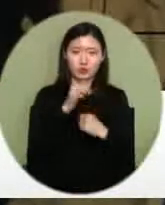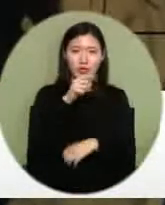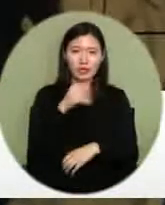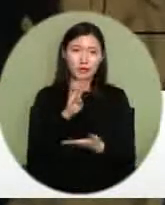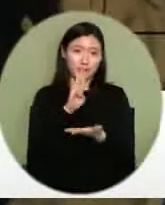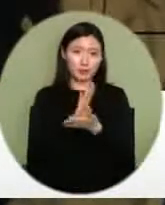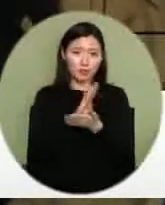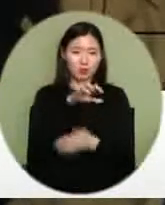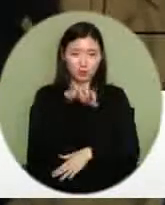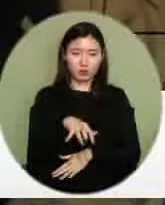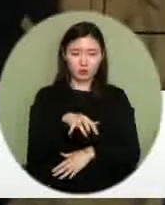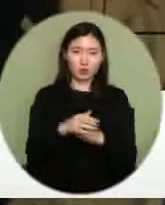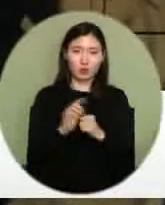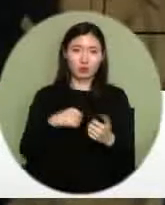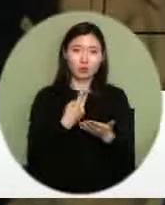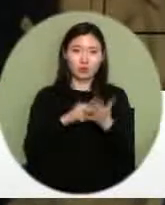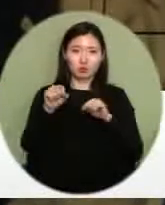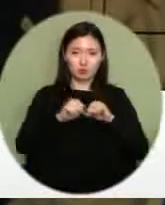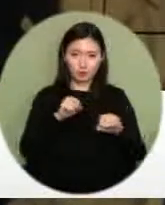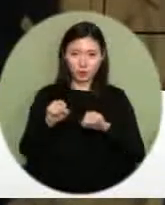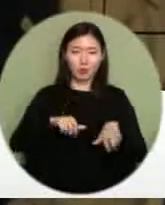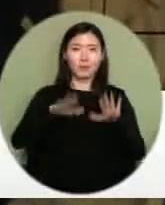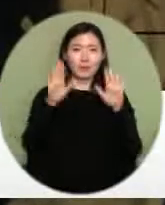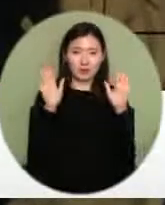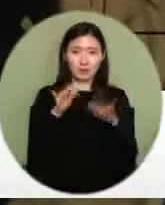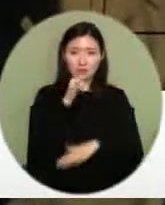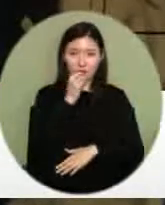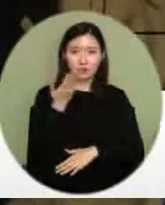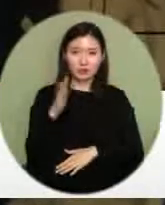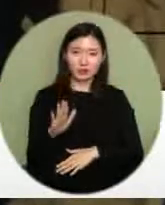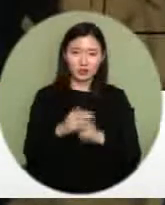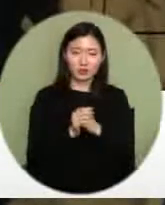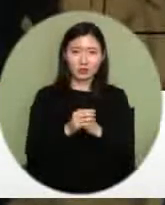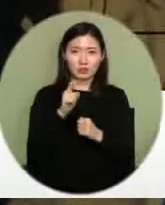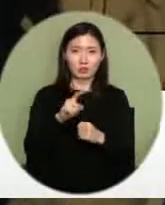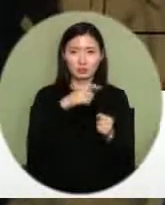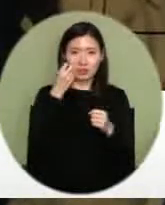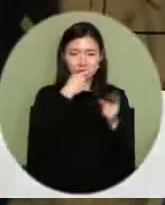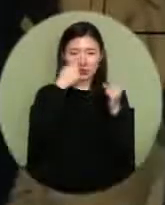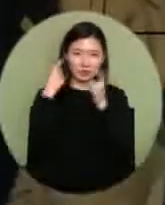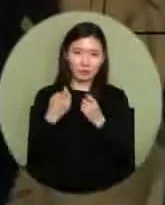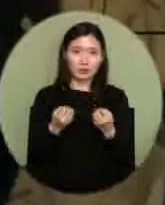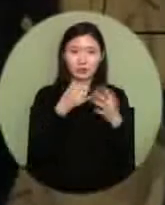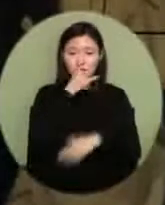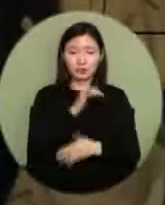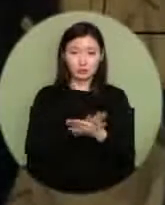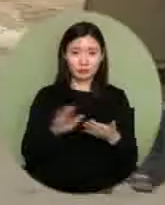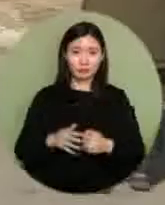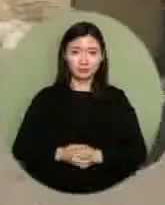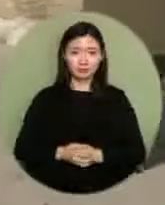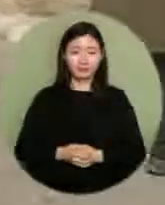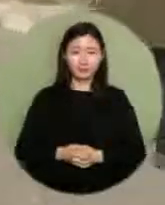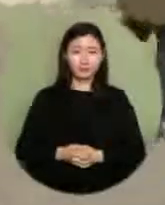독립운동이 펼쳐졌는데요. 지역민들이 만세운동을 재현해 독립의 의미를 되새겼습니다. 전병천 기자가 취재했습니다.